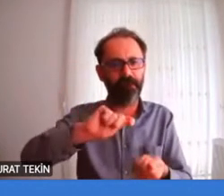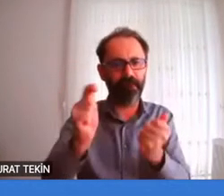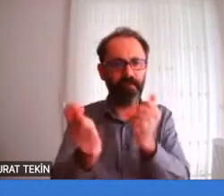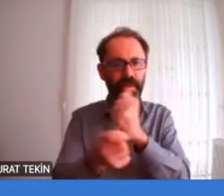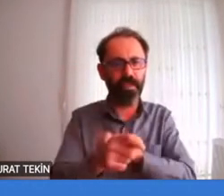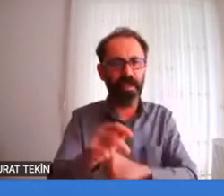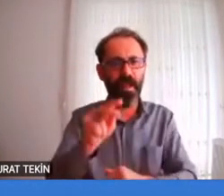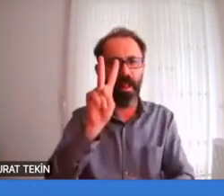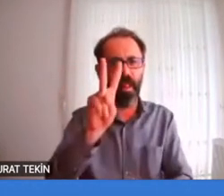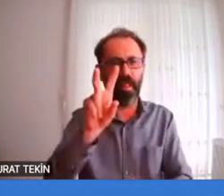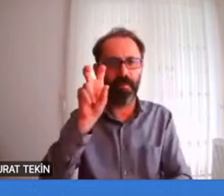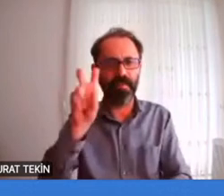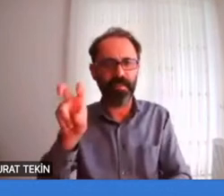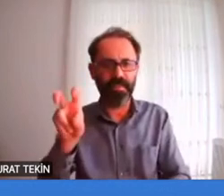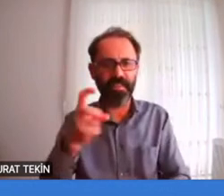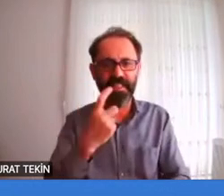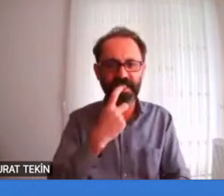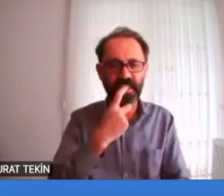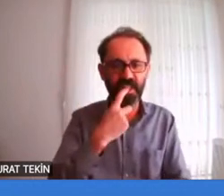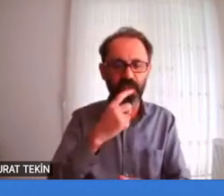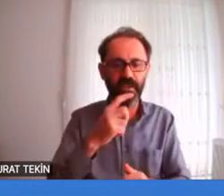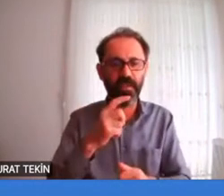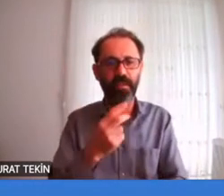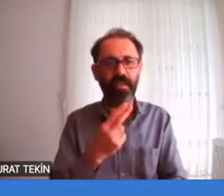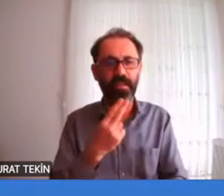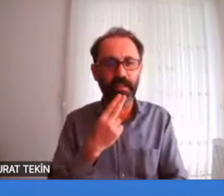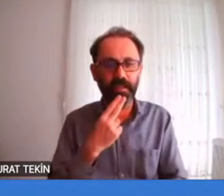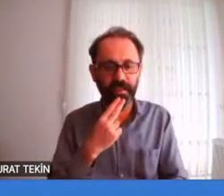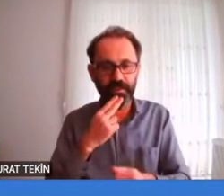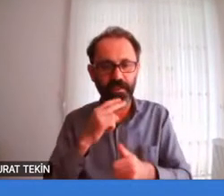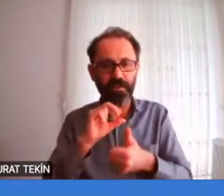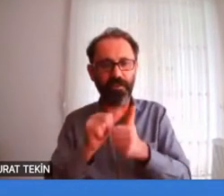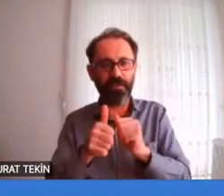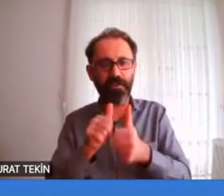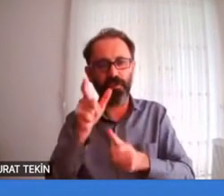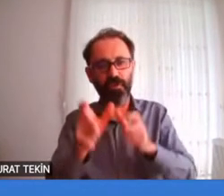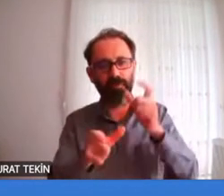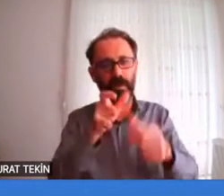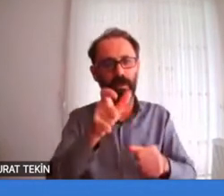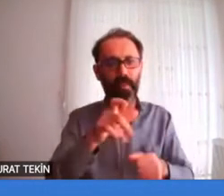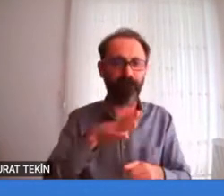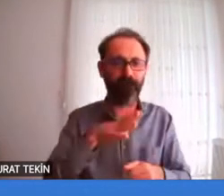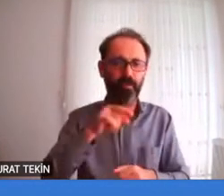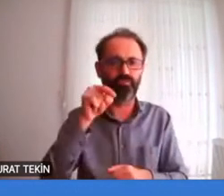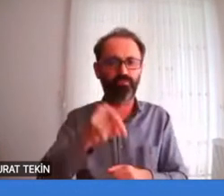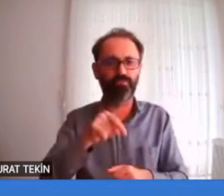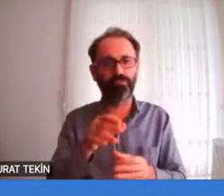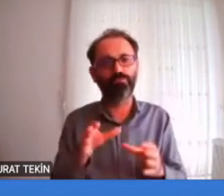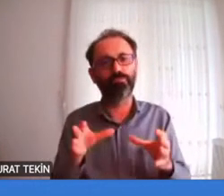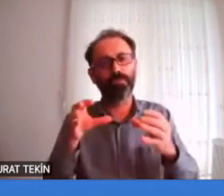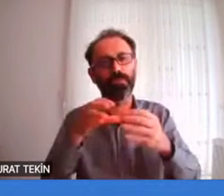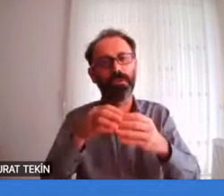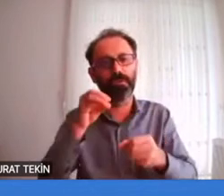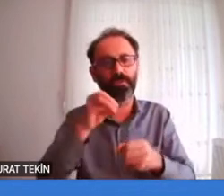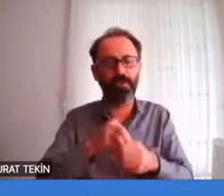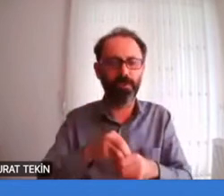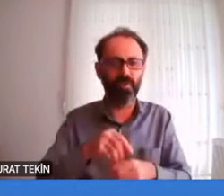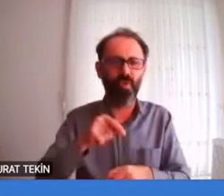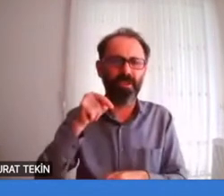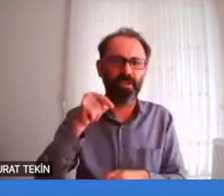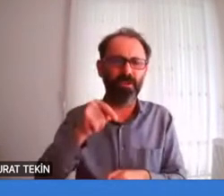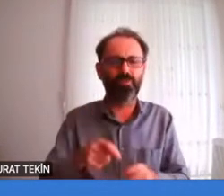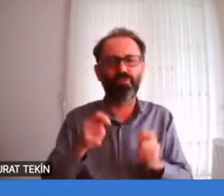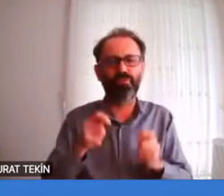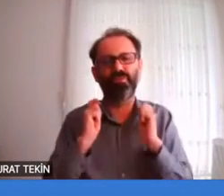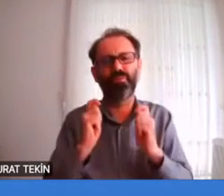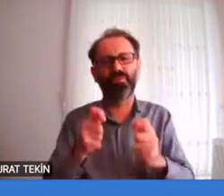Olimpiyat şampiyonu, çok genç bir takım. Şimdi bundan sonra işimiz daha zor. Gördüğünüz ekip